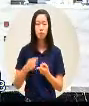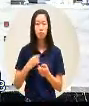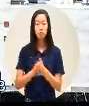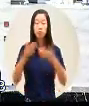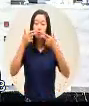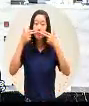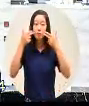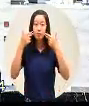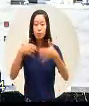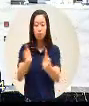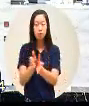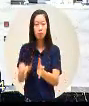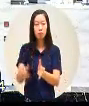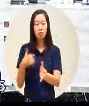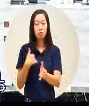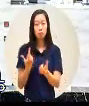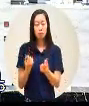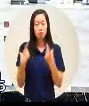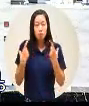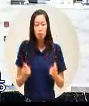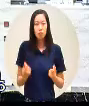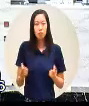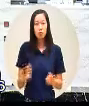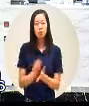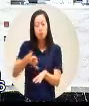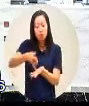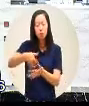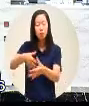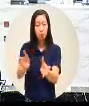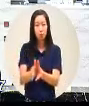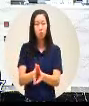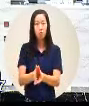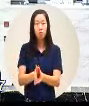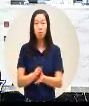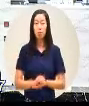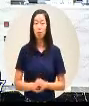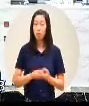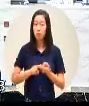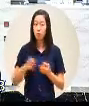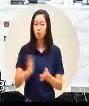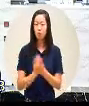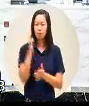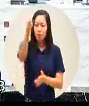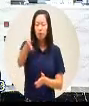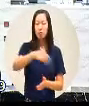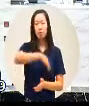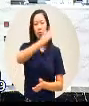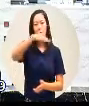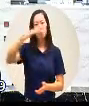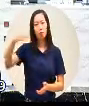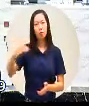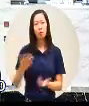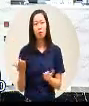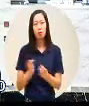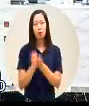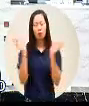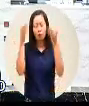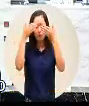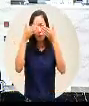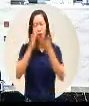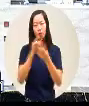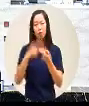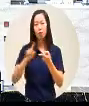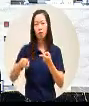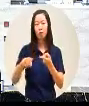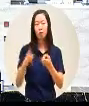住民呢，同胞原住就是天生较弱啊，本身伫个偏乡原住就较弱啊，对这语言，你讲要叫伊接